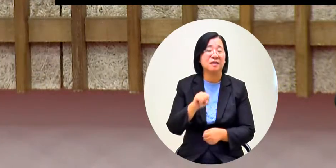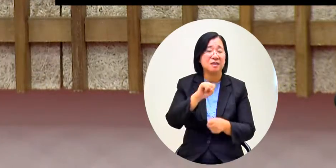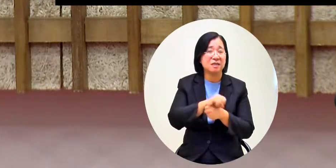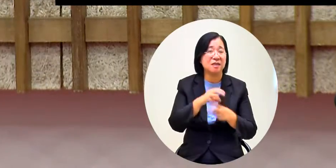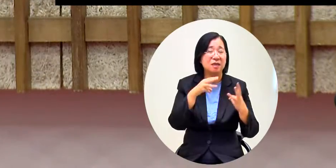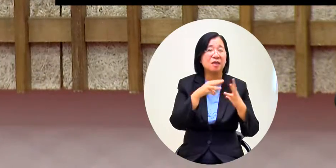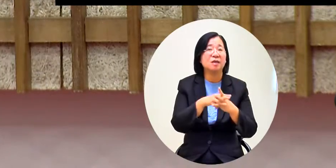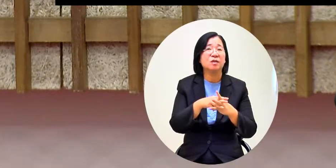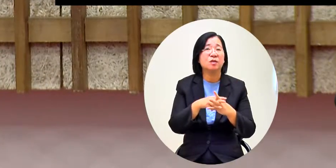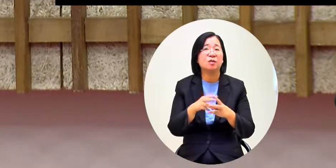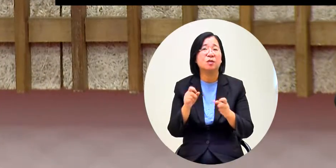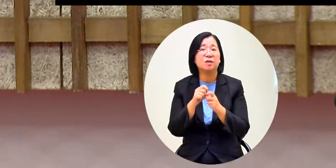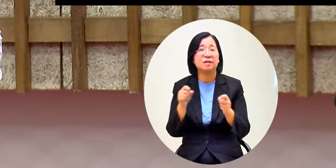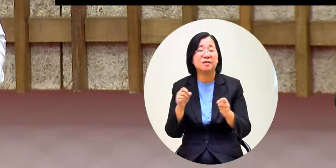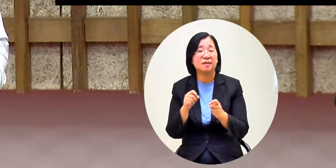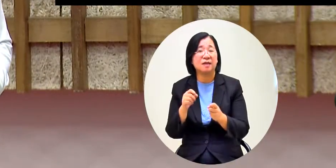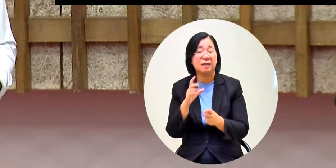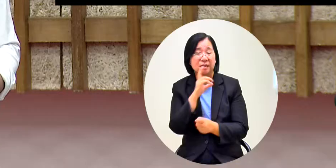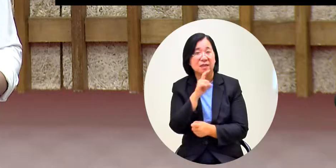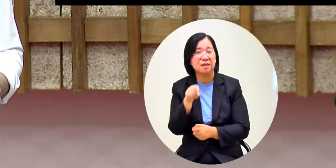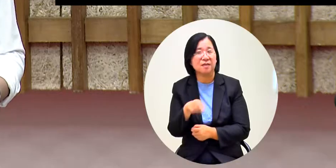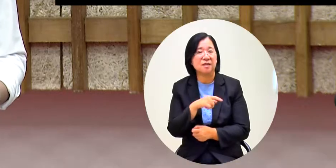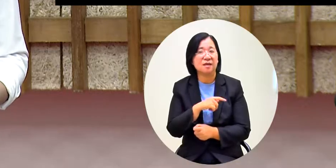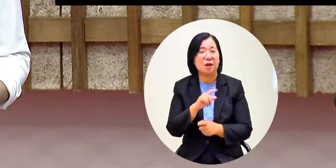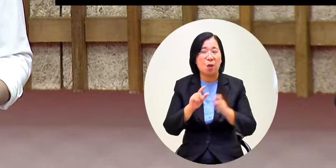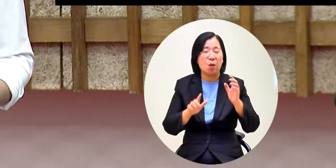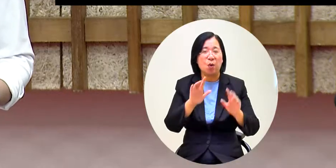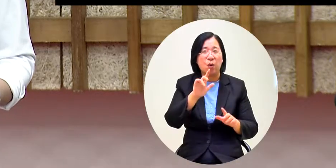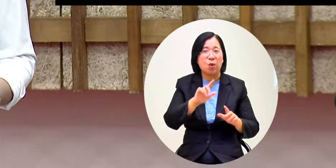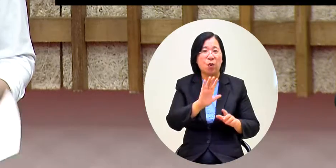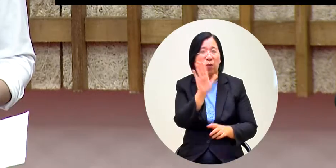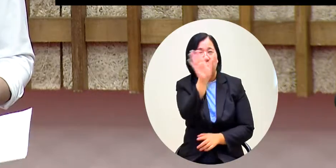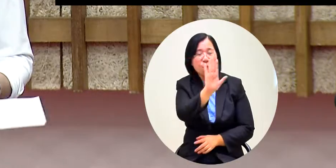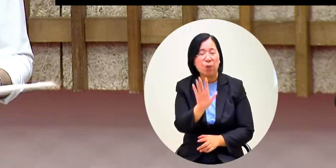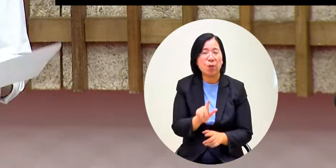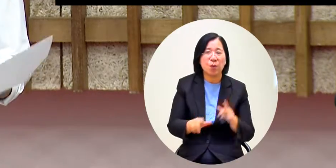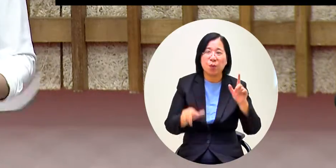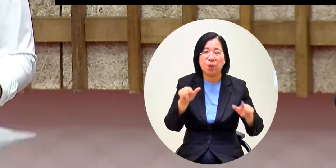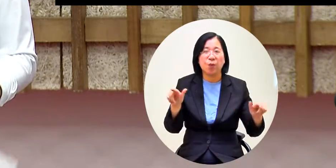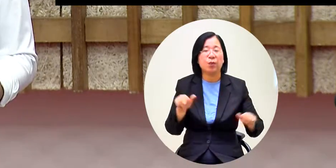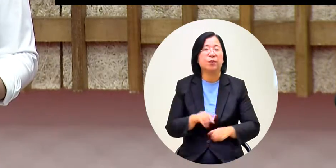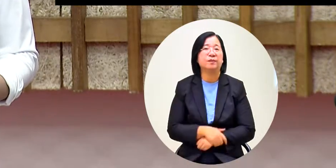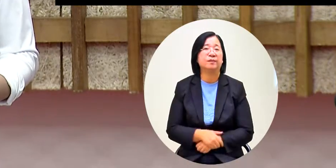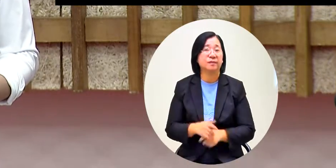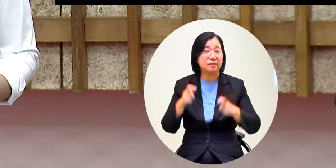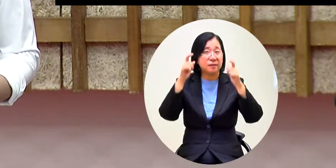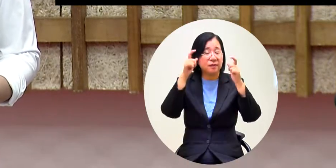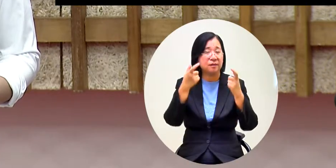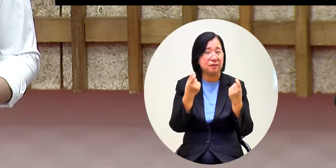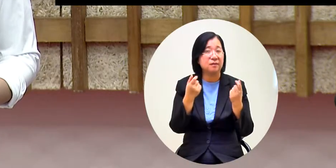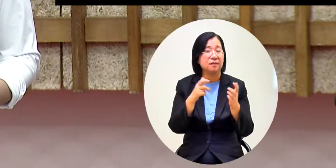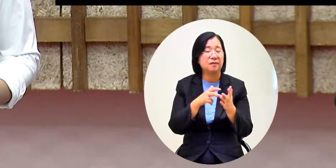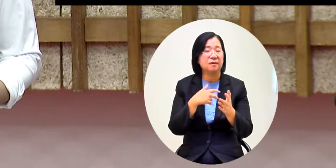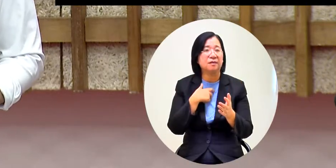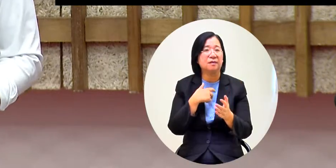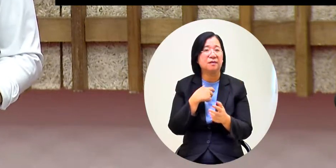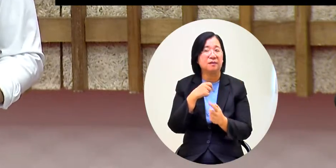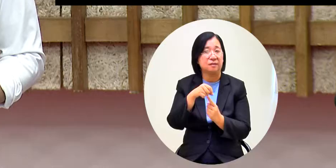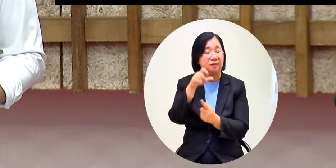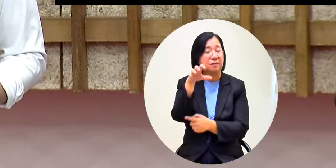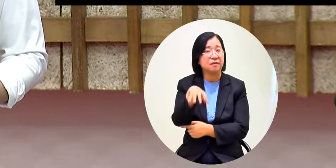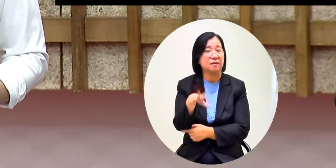的特色做出不一样的造型。我们看到，其实，在高雄也有一些部分的车站是这个样子。我们看一下下